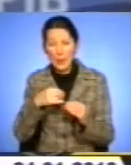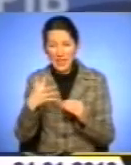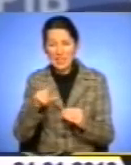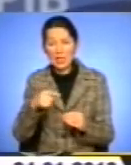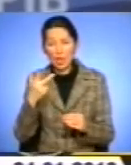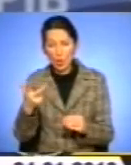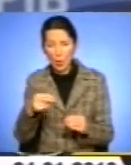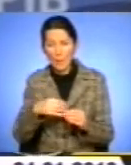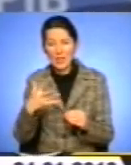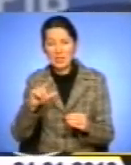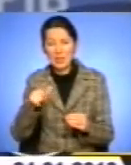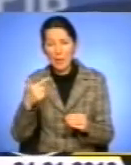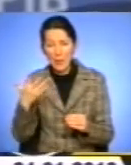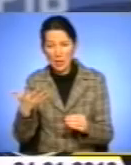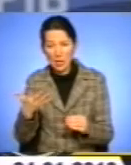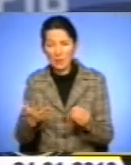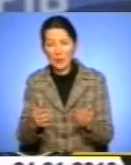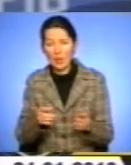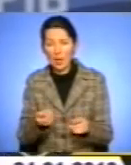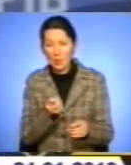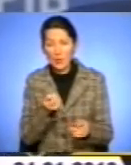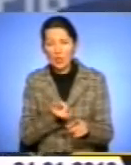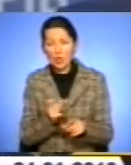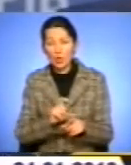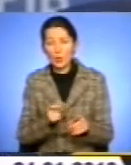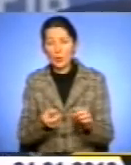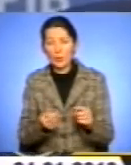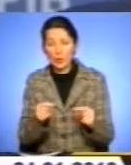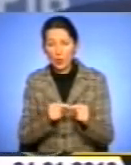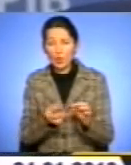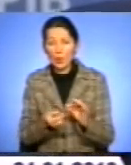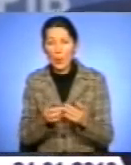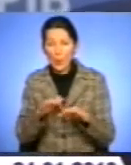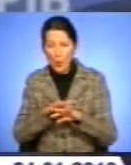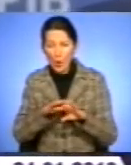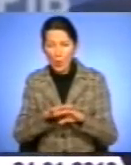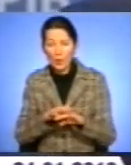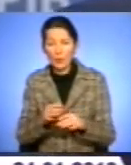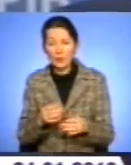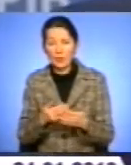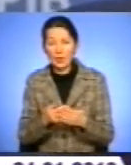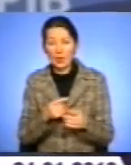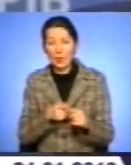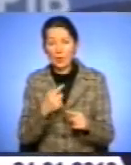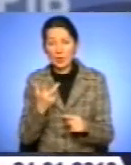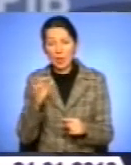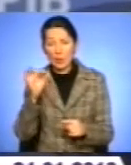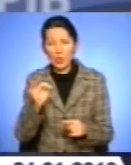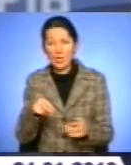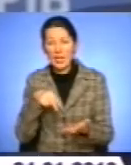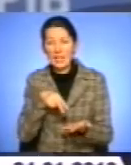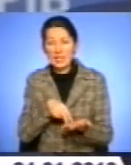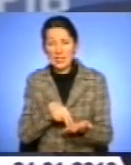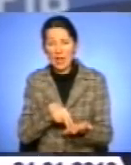кредитів у середньому до 15%. Ми плануємо зниження ставки рефінансування, наоборот. То есть ставка рефинансирования будет